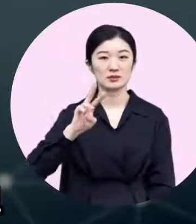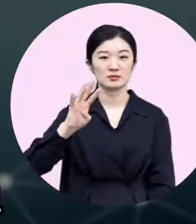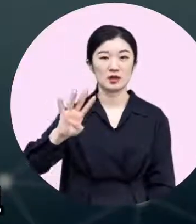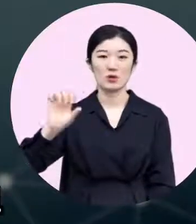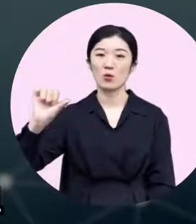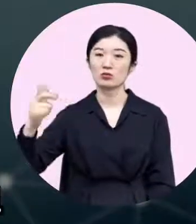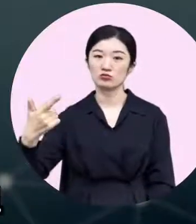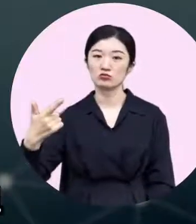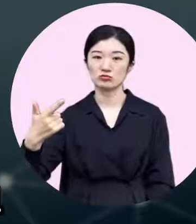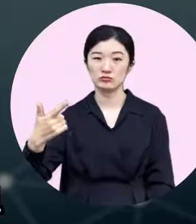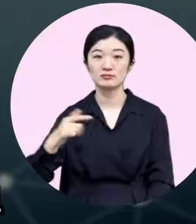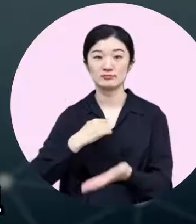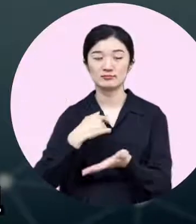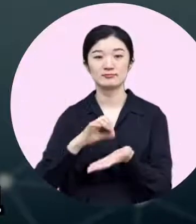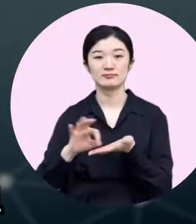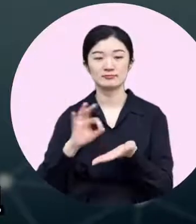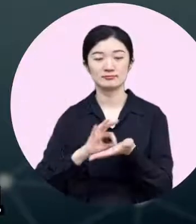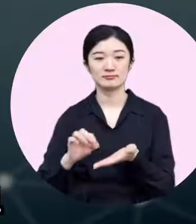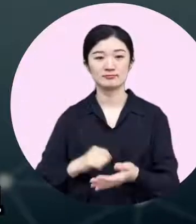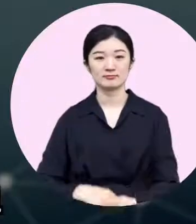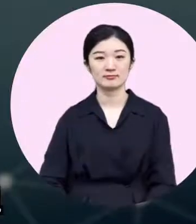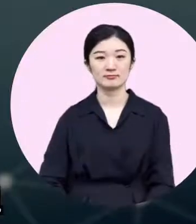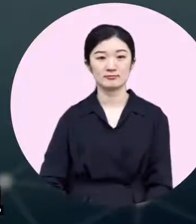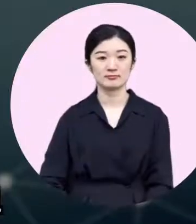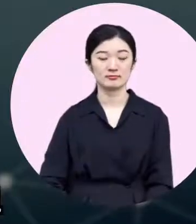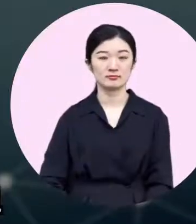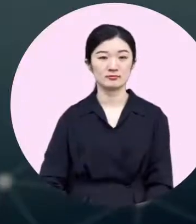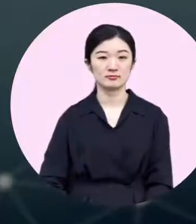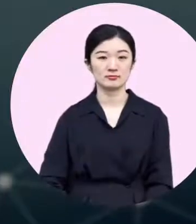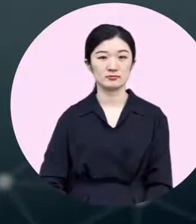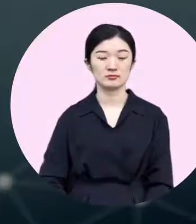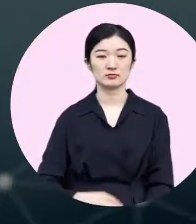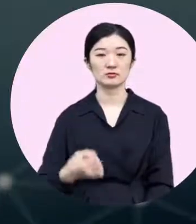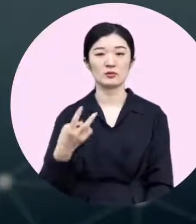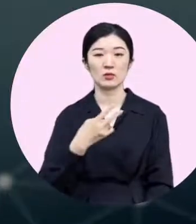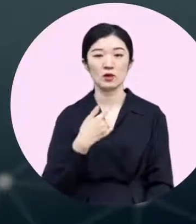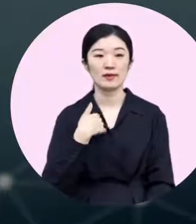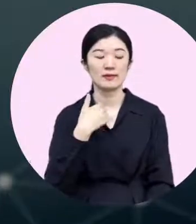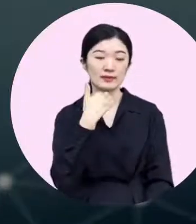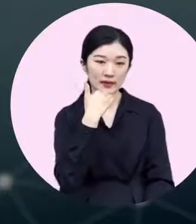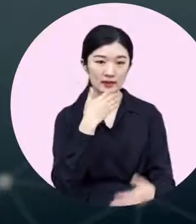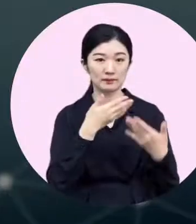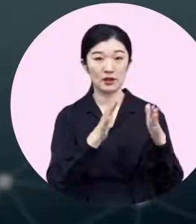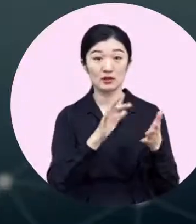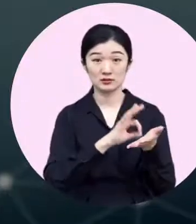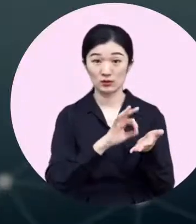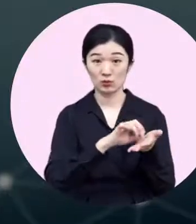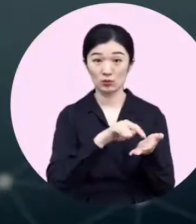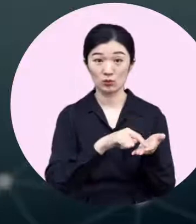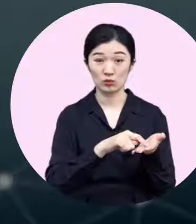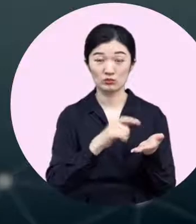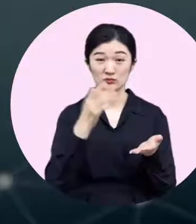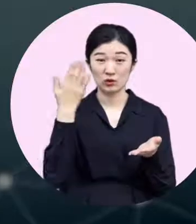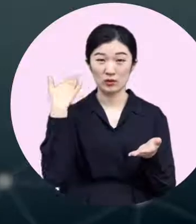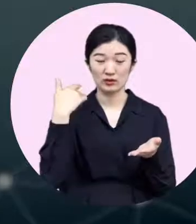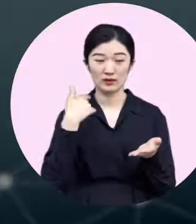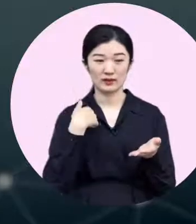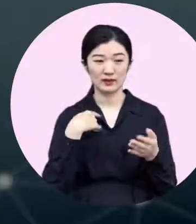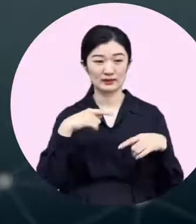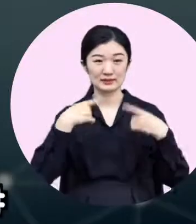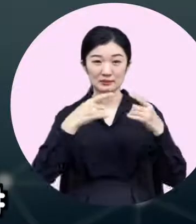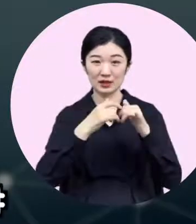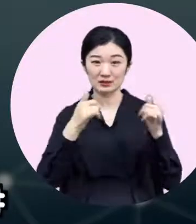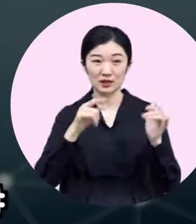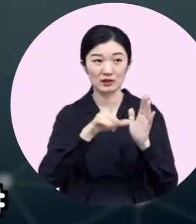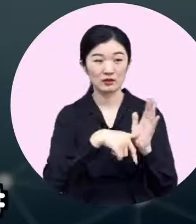네, 요렇게만 하셔도 됩니다. 네, 이렇게 설정해 주시면 되고, 그 다음 대기실 사용, 요거 그때 참가자로서 할 때 제가